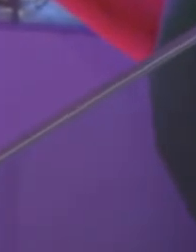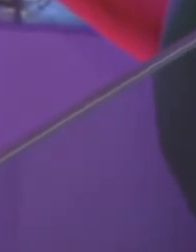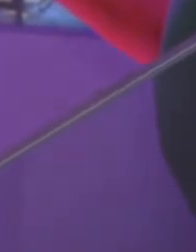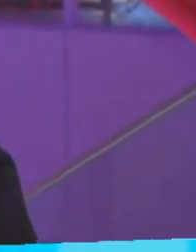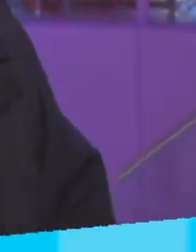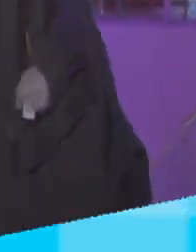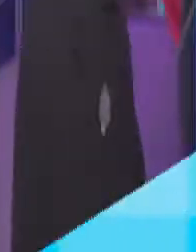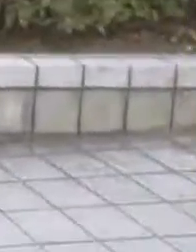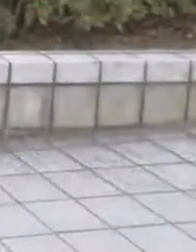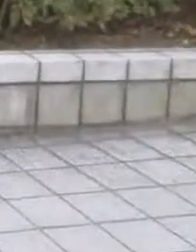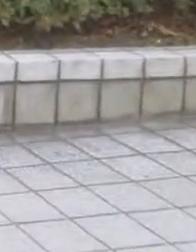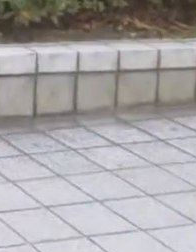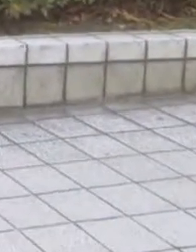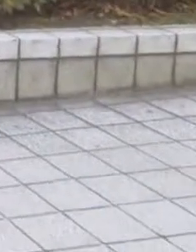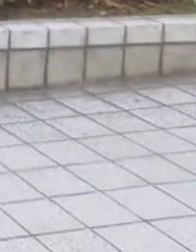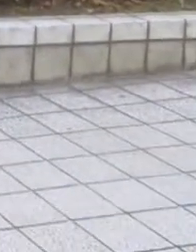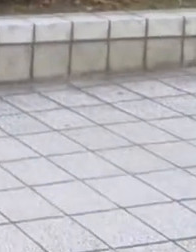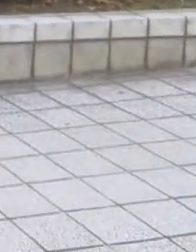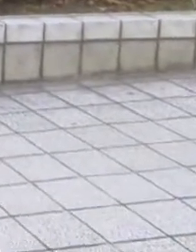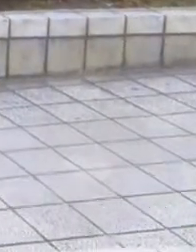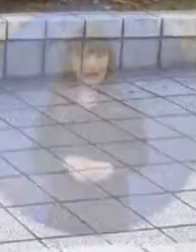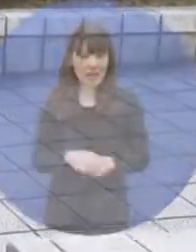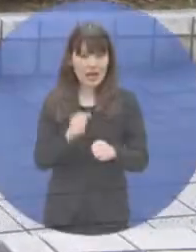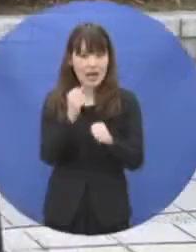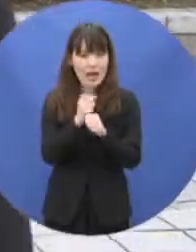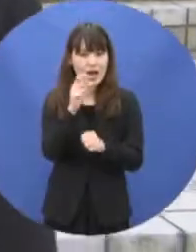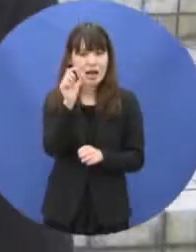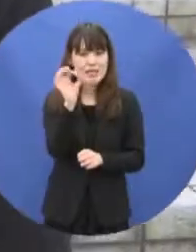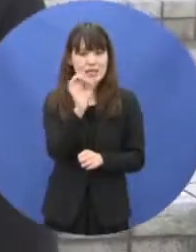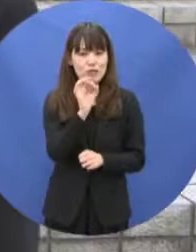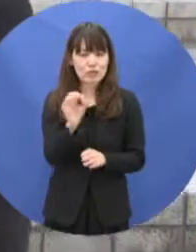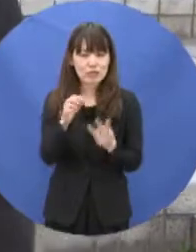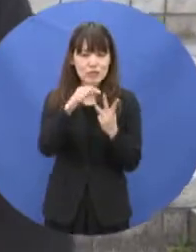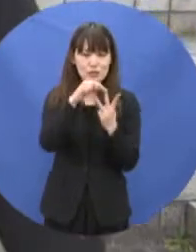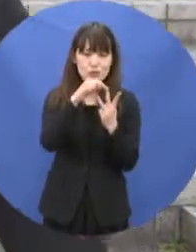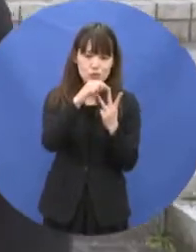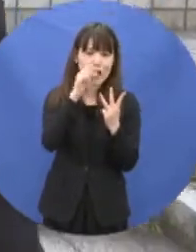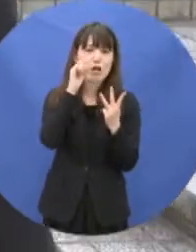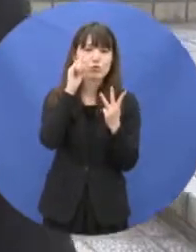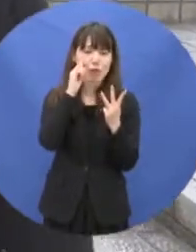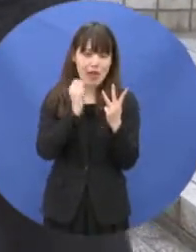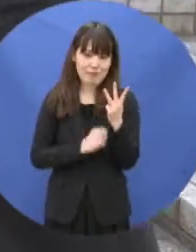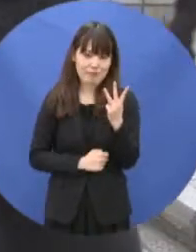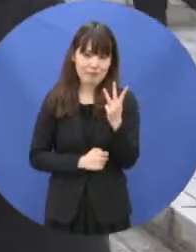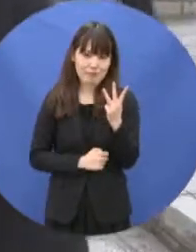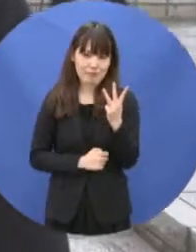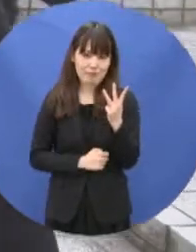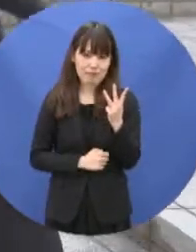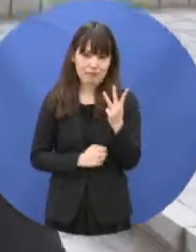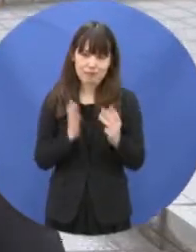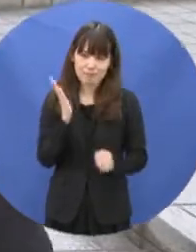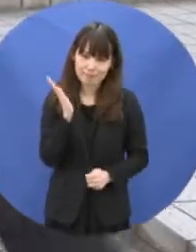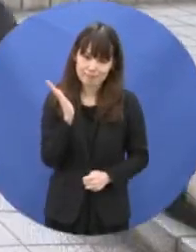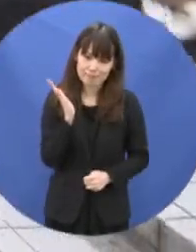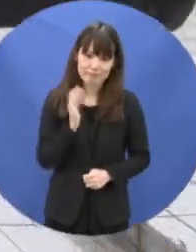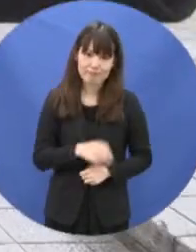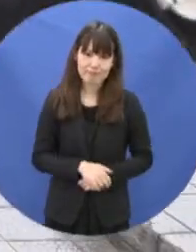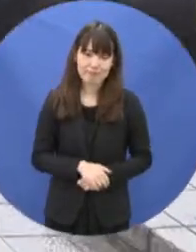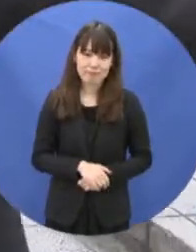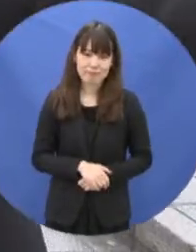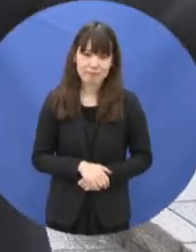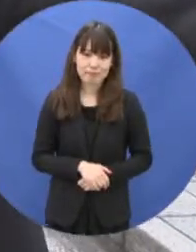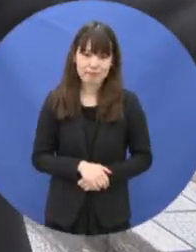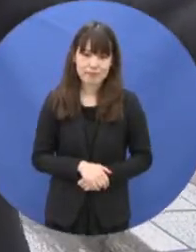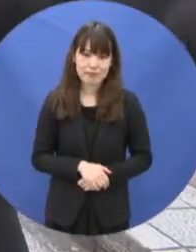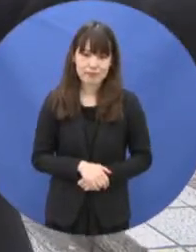ですか 続いて岡本太郎作品2つ目の場所へ。 2つ目がこの辺にあるんですか？ あちらです。 あ